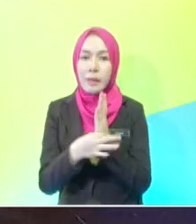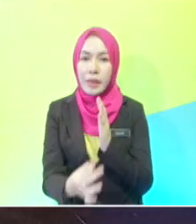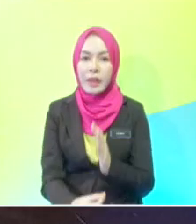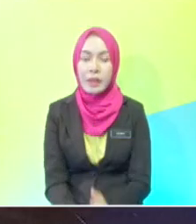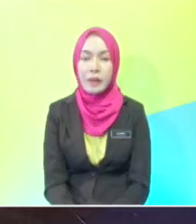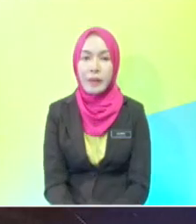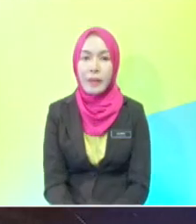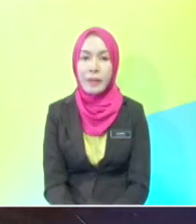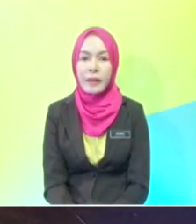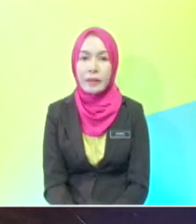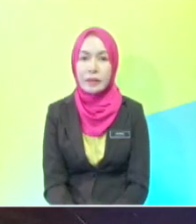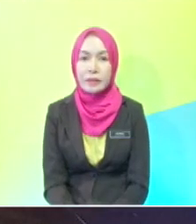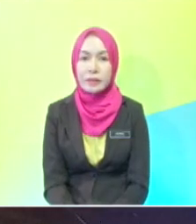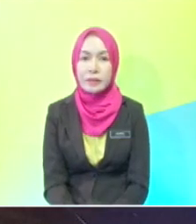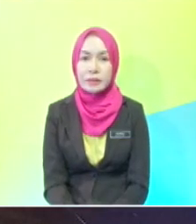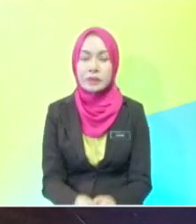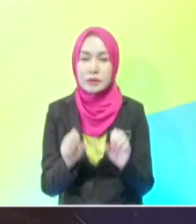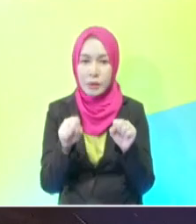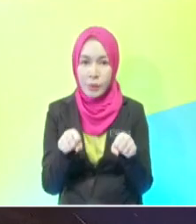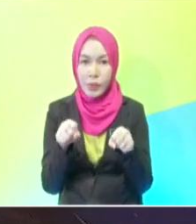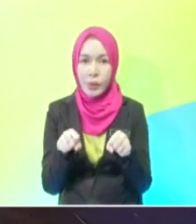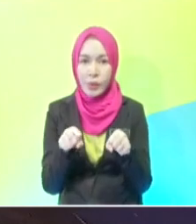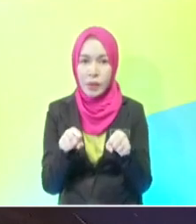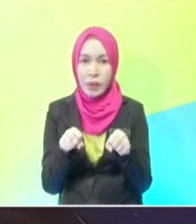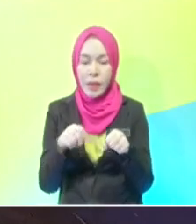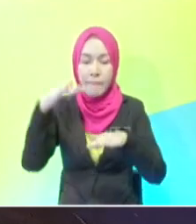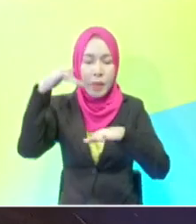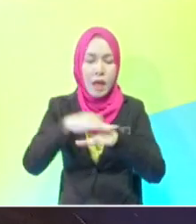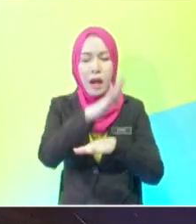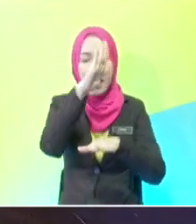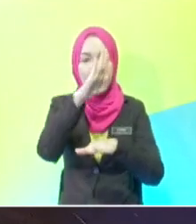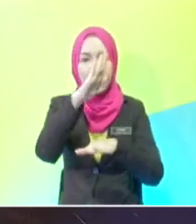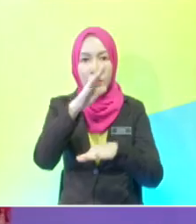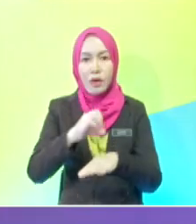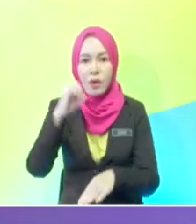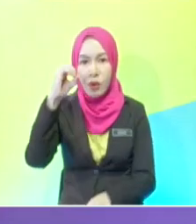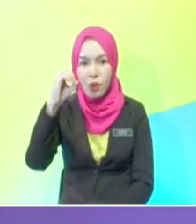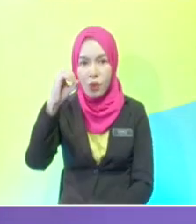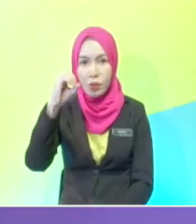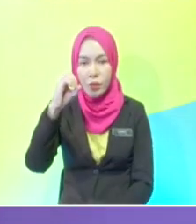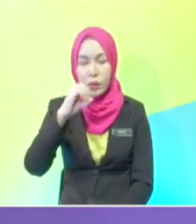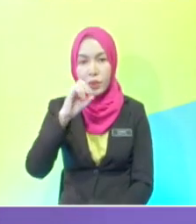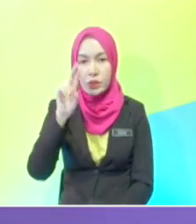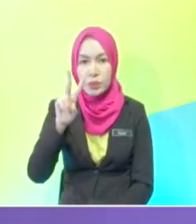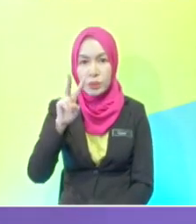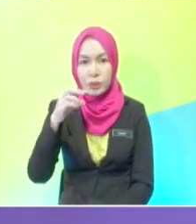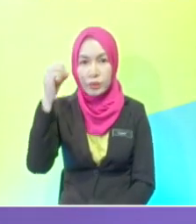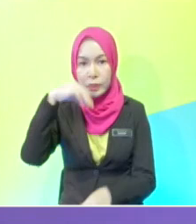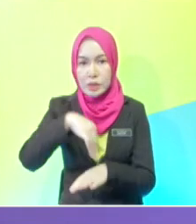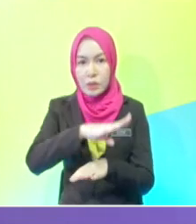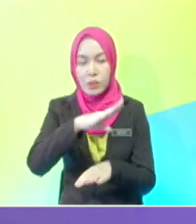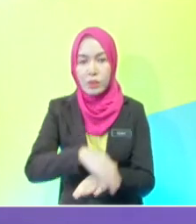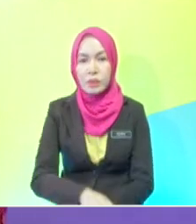itu dia boleh menghalang oksigen daripada luas masuk ke dalam air juga selain dapat dia memberi pencemaran lah boleh menyebabkan